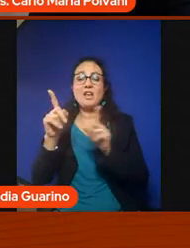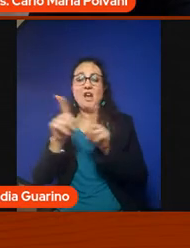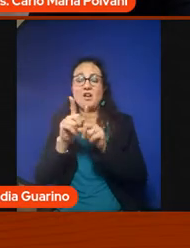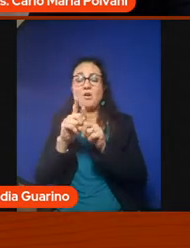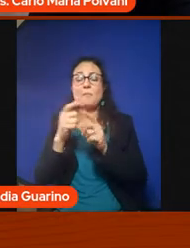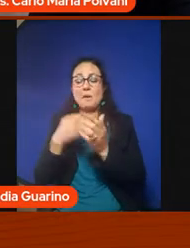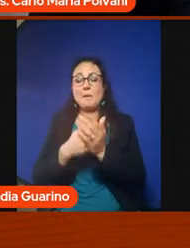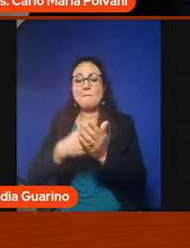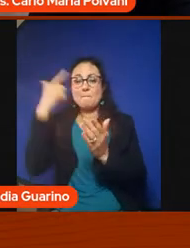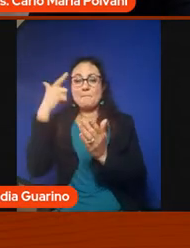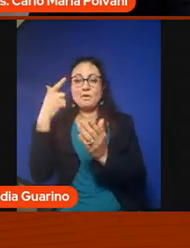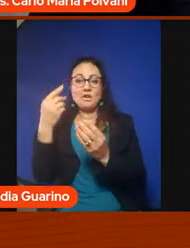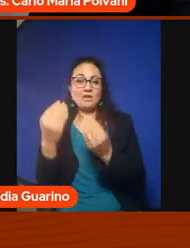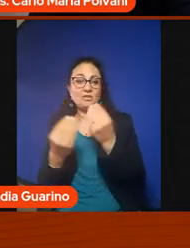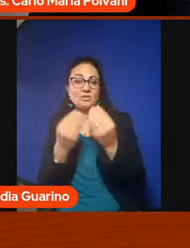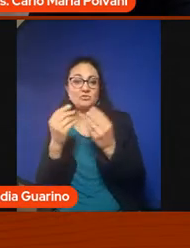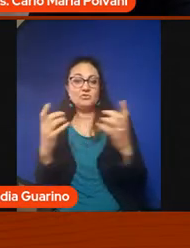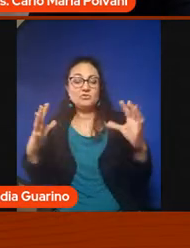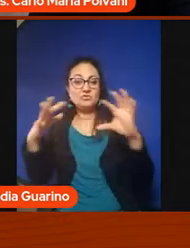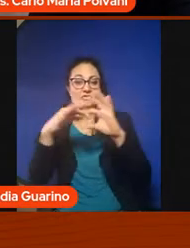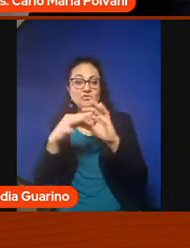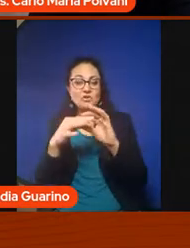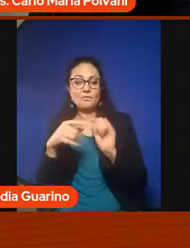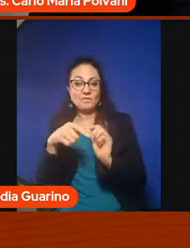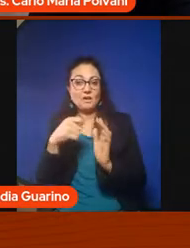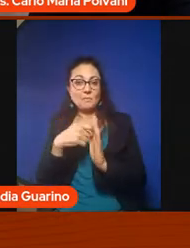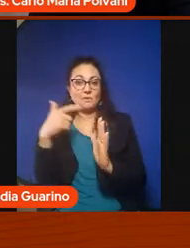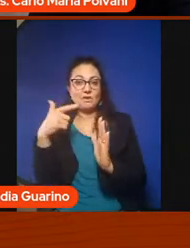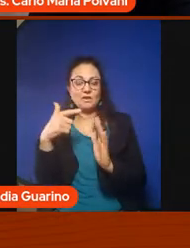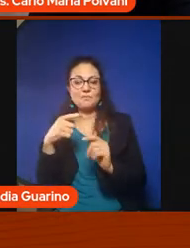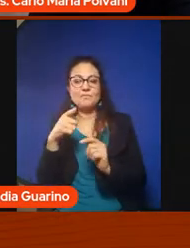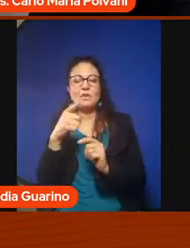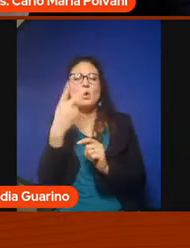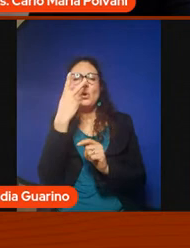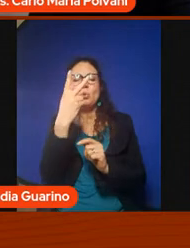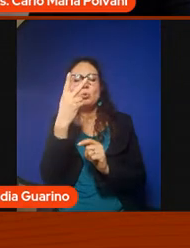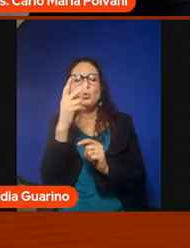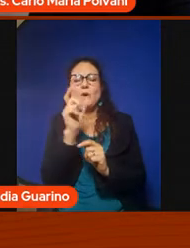cruciale. Due considerazioni a questo proposito.